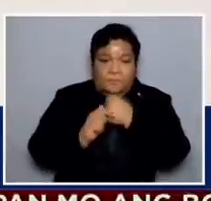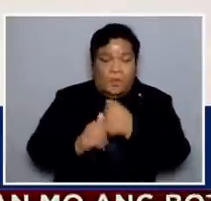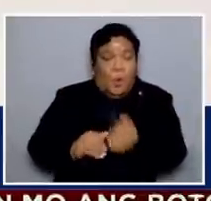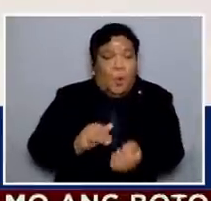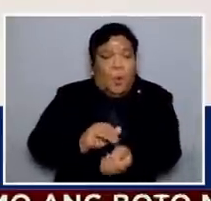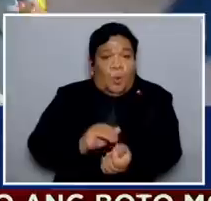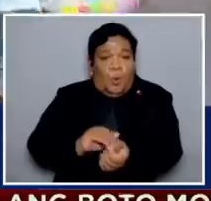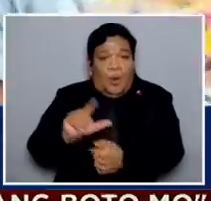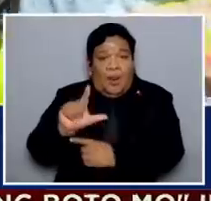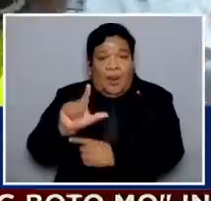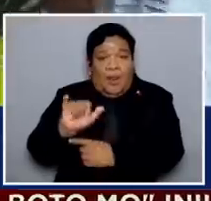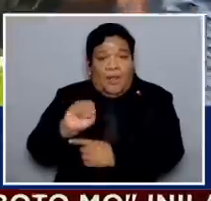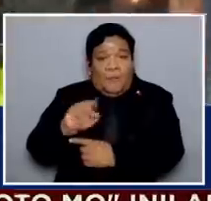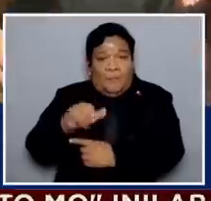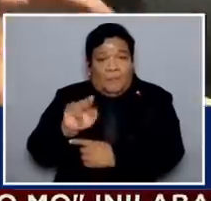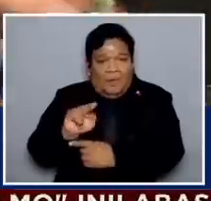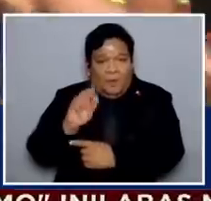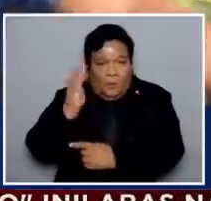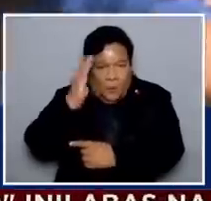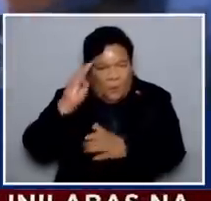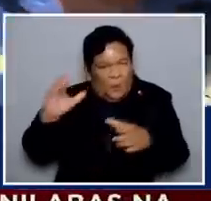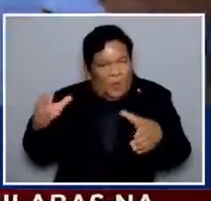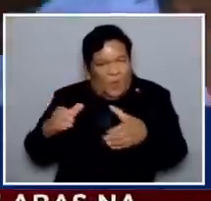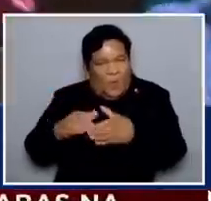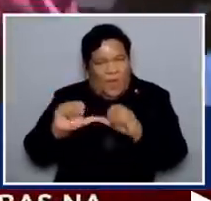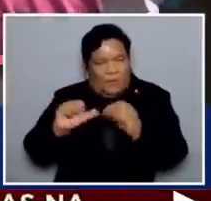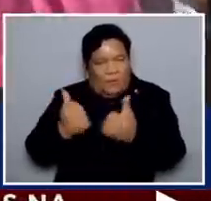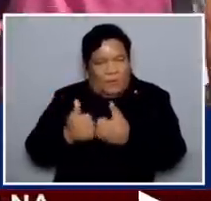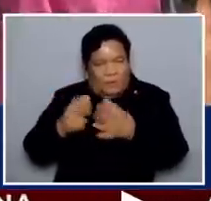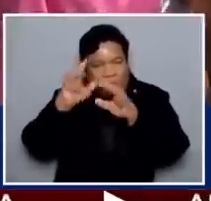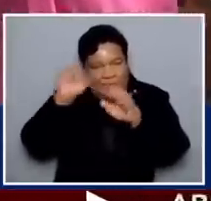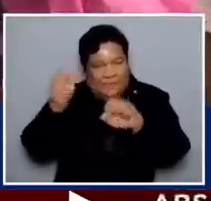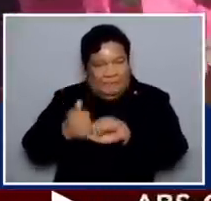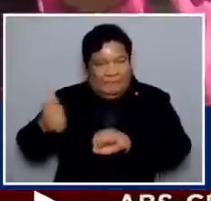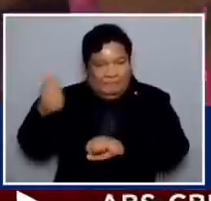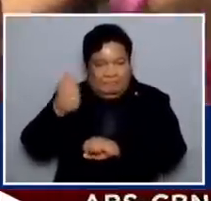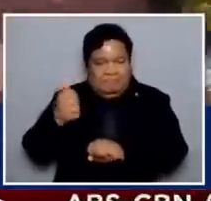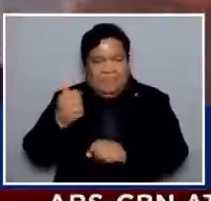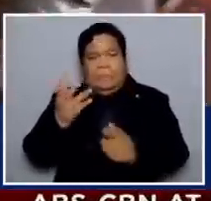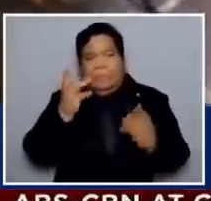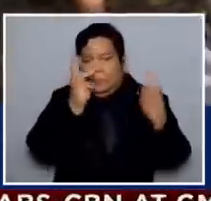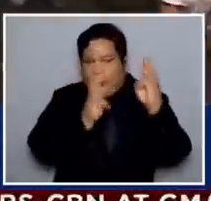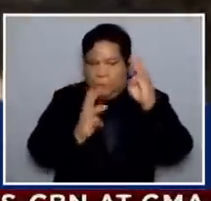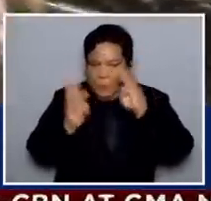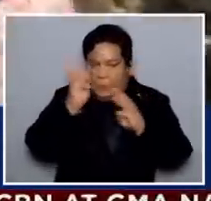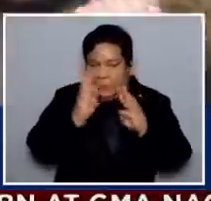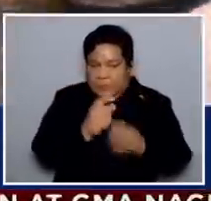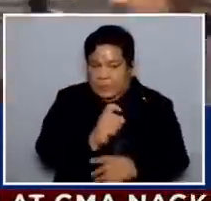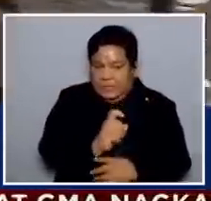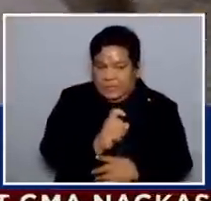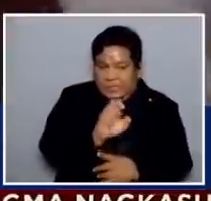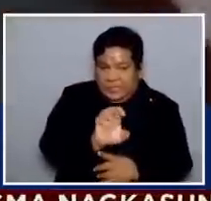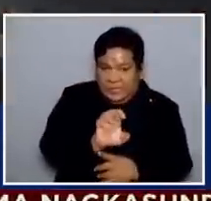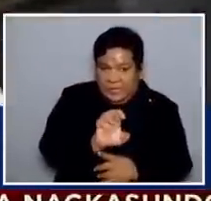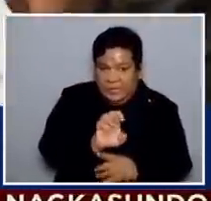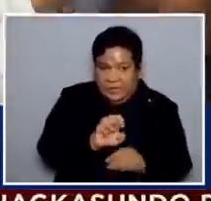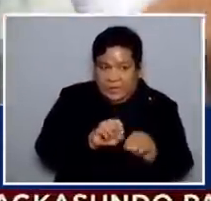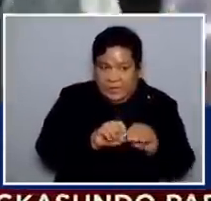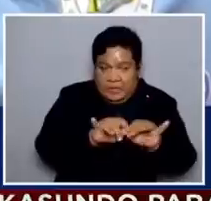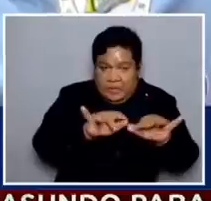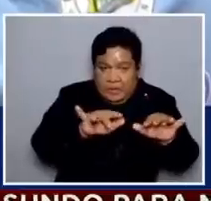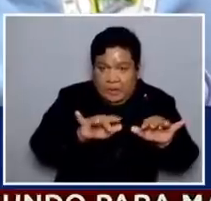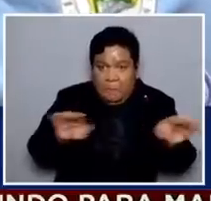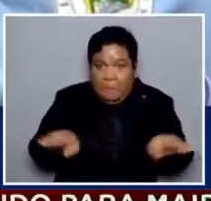College of Physicians, aminadong nangangamba sa posibleng maging epekto ng XE na sinabayan pa ng kaliwatkan ng